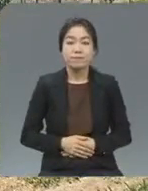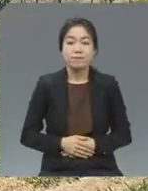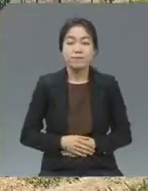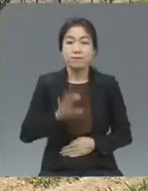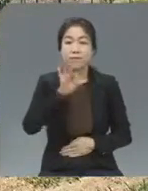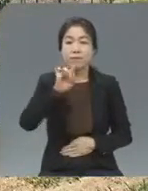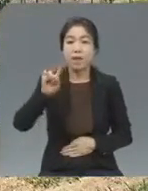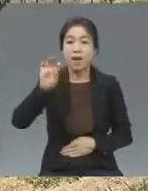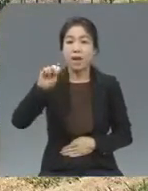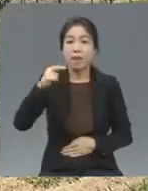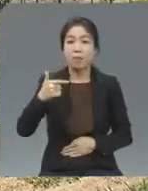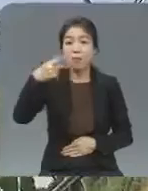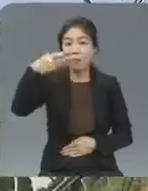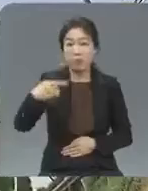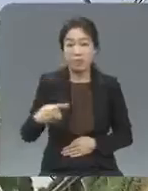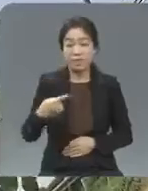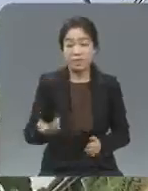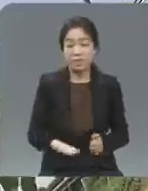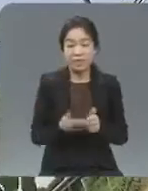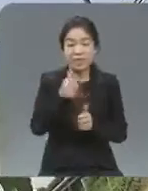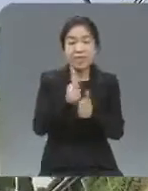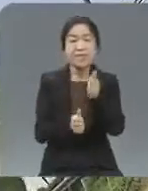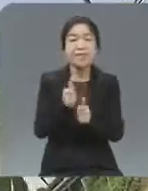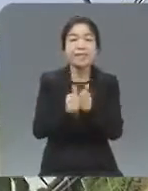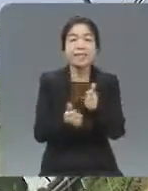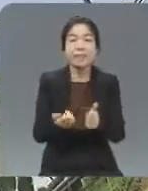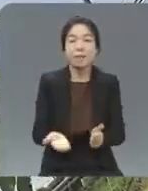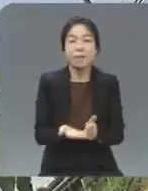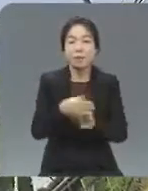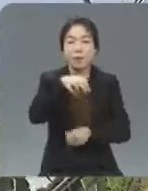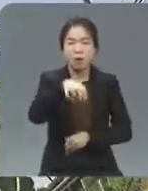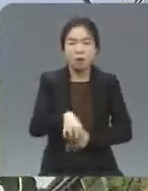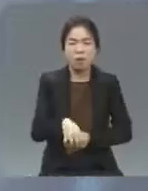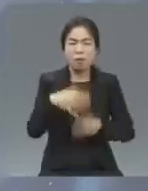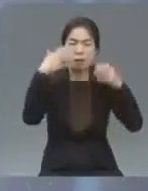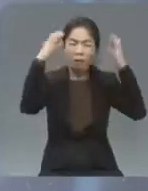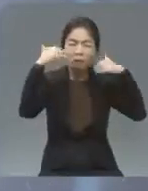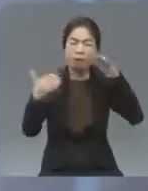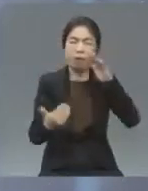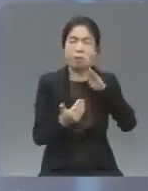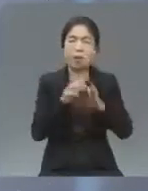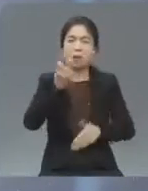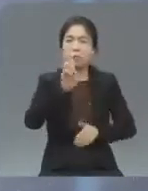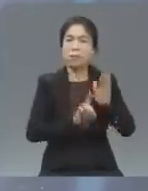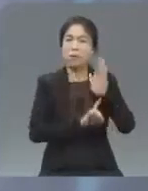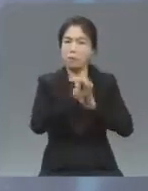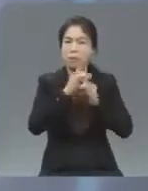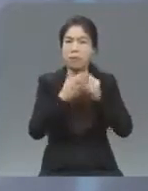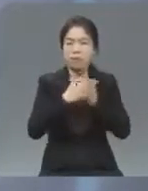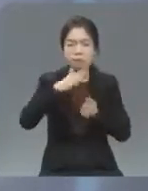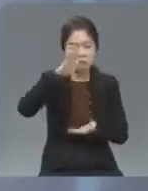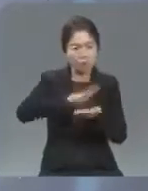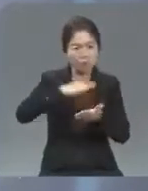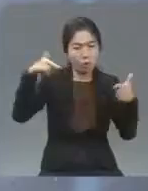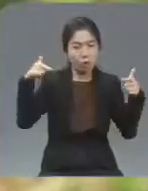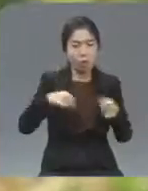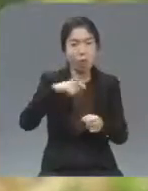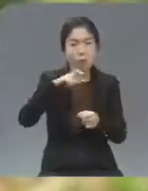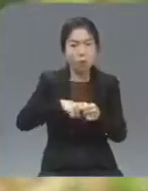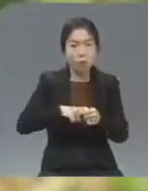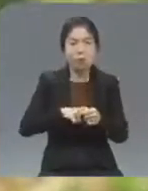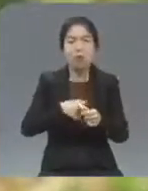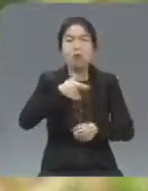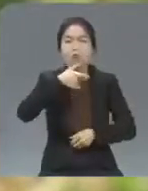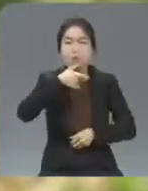아몬드를 키우는 시험 재배지입니다. 찜통 더위에 낮 기온이 30도를 넘기자 열기를 식히기 위해 아주 작은